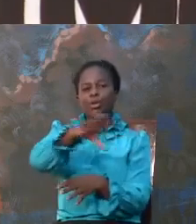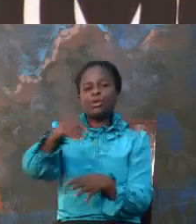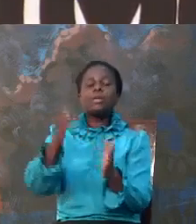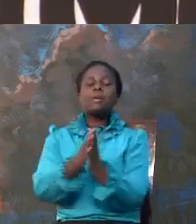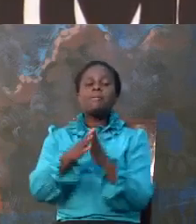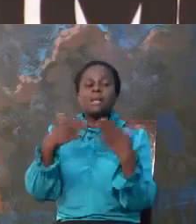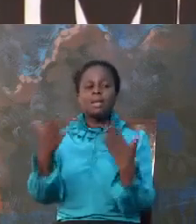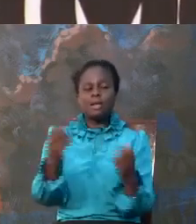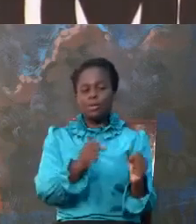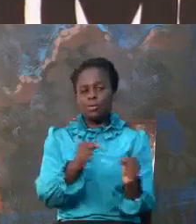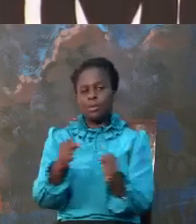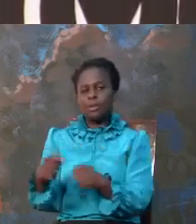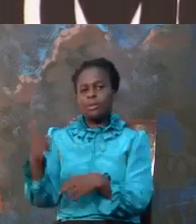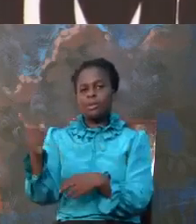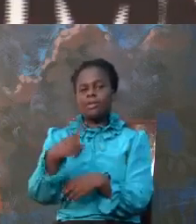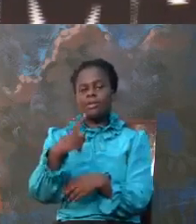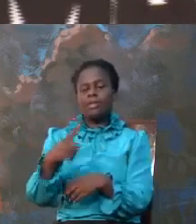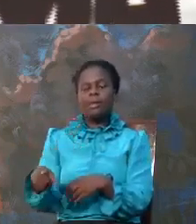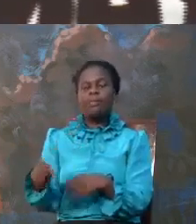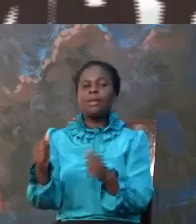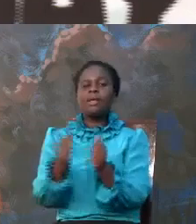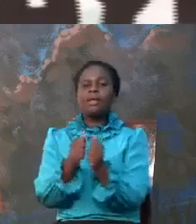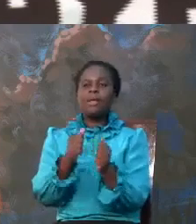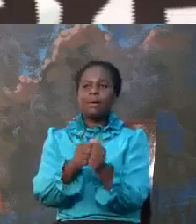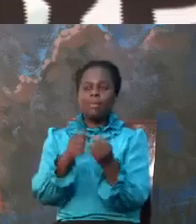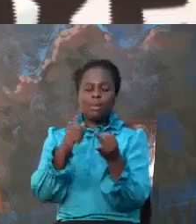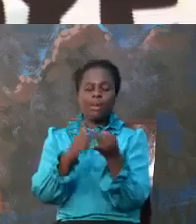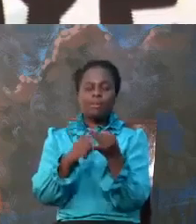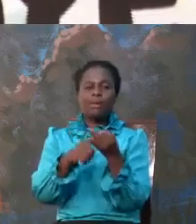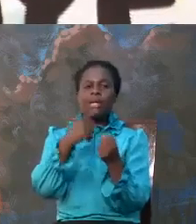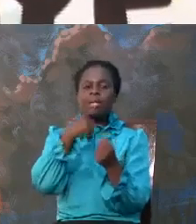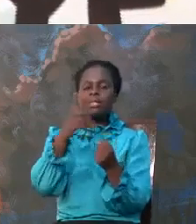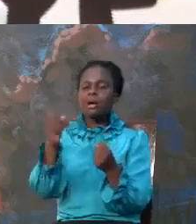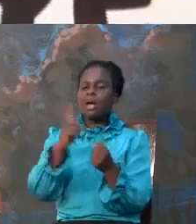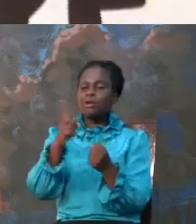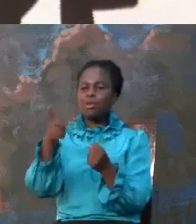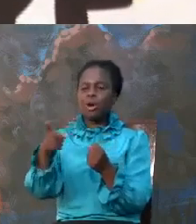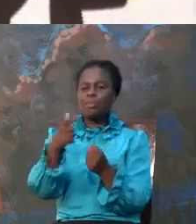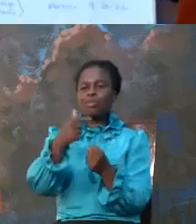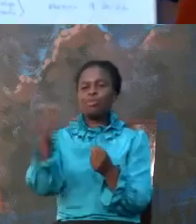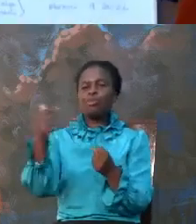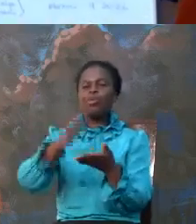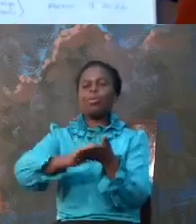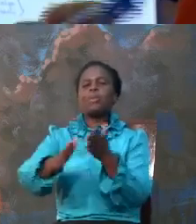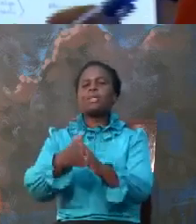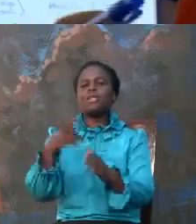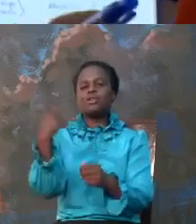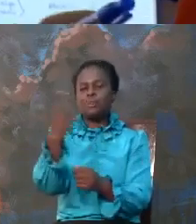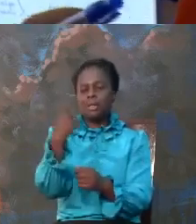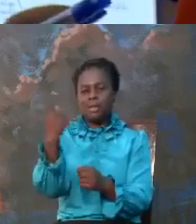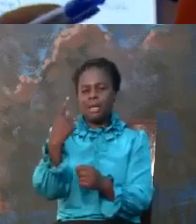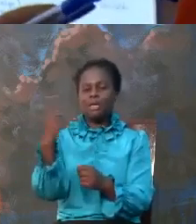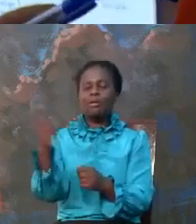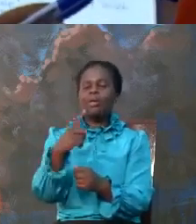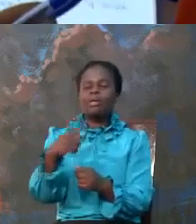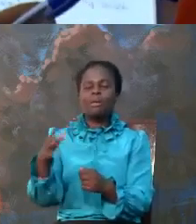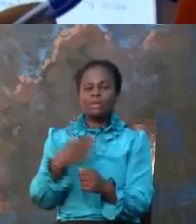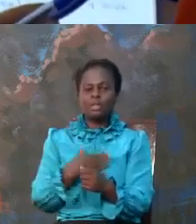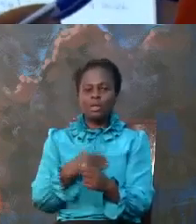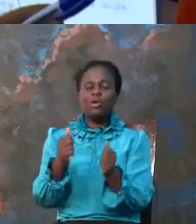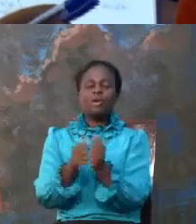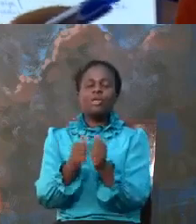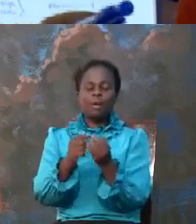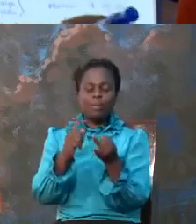bila kutenda dhambi. Jambo la pili anasema hayuko pale tu kwa ajili ya upatanisho wa dhambi zetu. La pili ni hili,